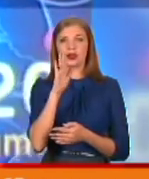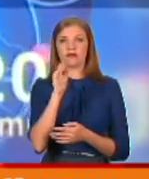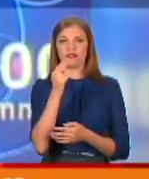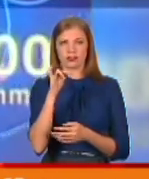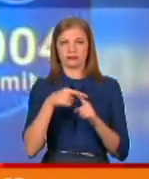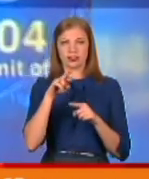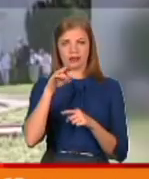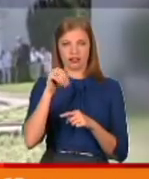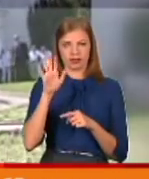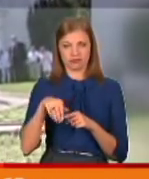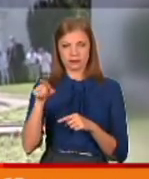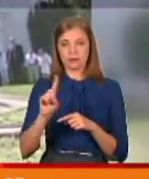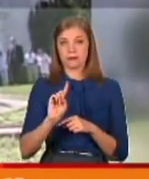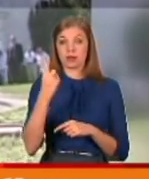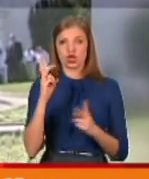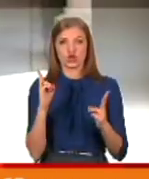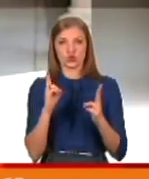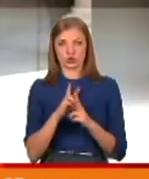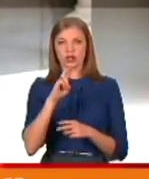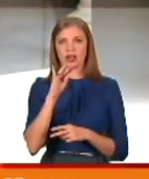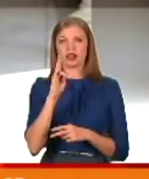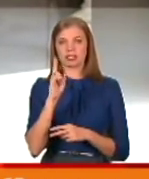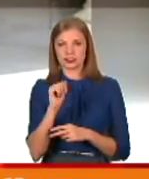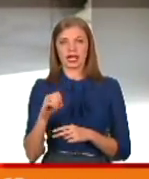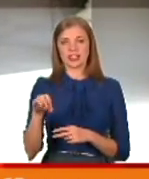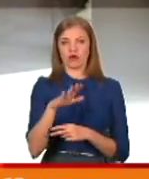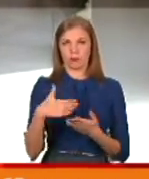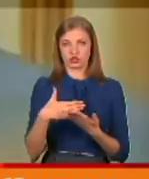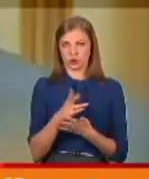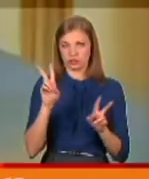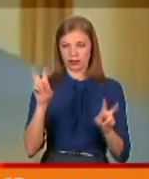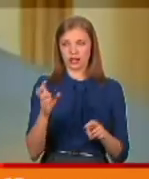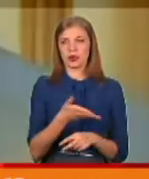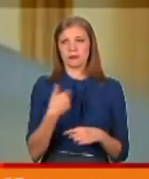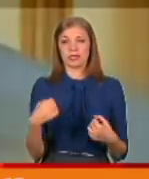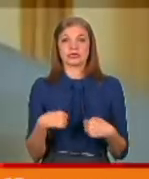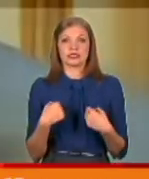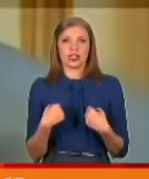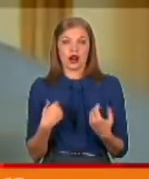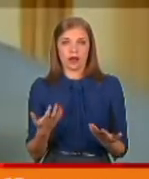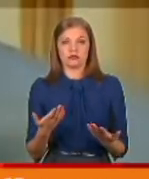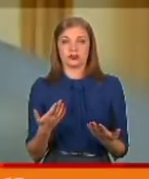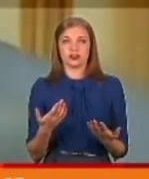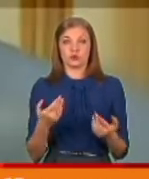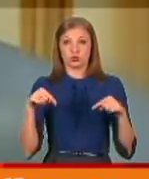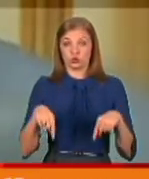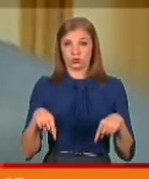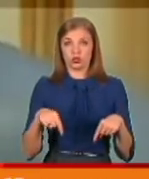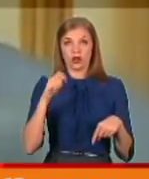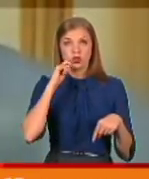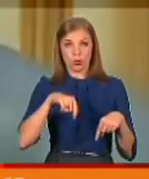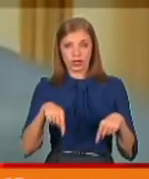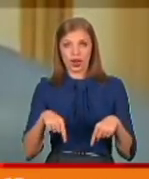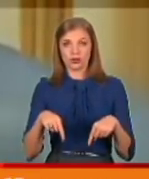це Ялта, відбувається перша зустріч Ялтинської європейської стратегії. Ми стараємося сюди, на